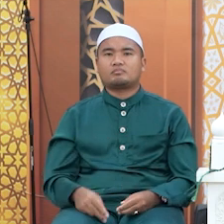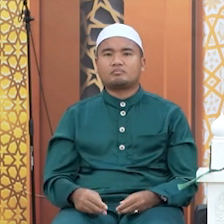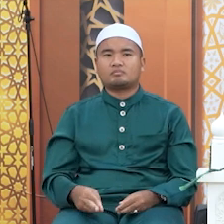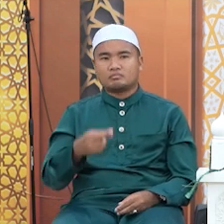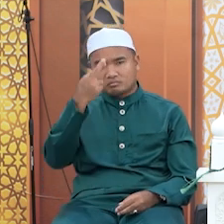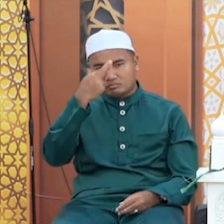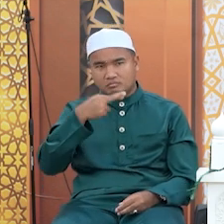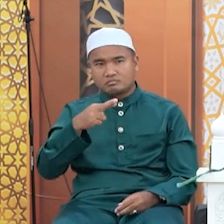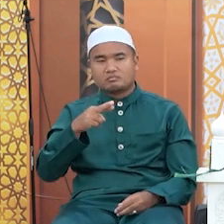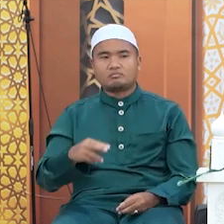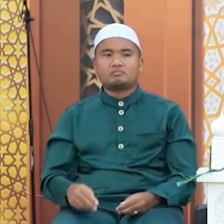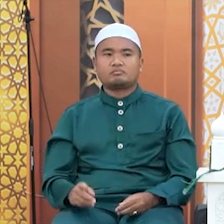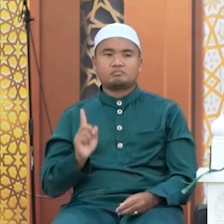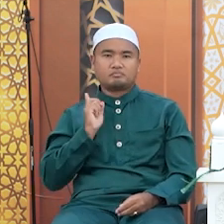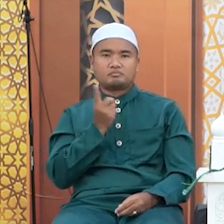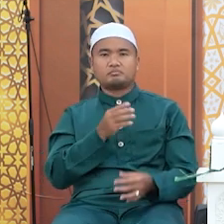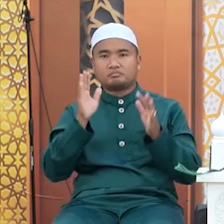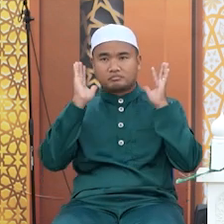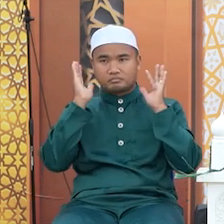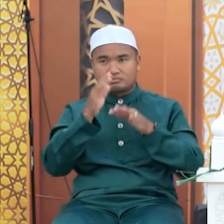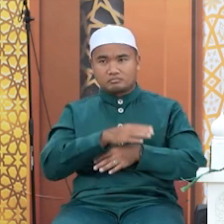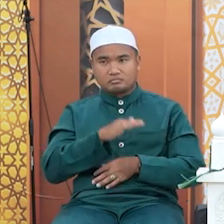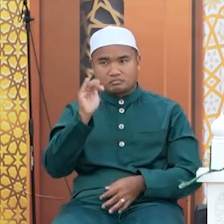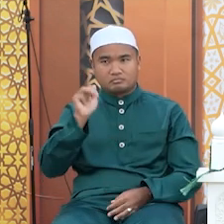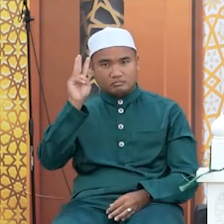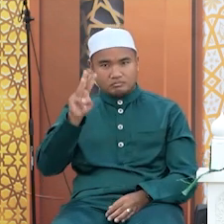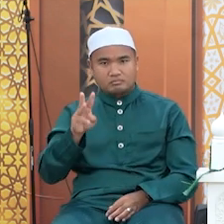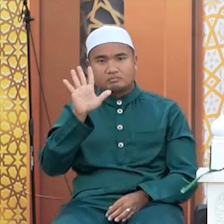Kita solat yang wajib bagi kita